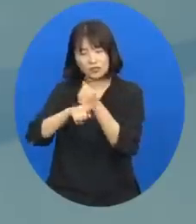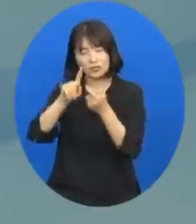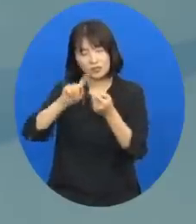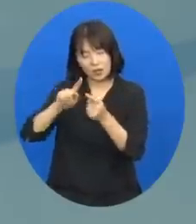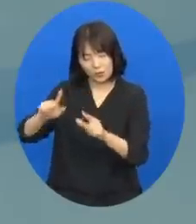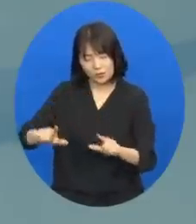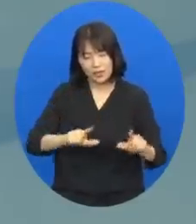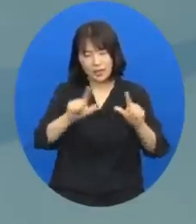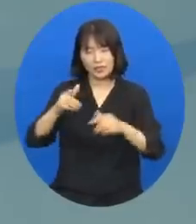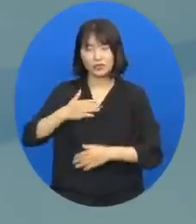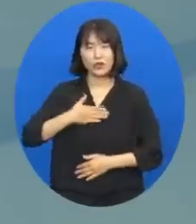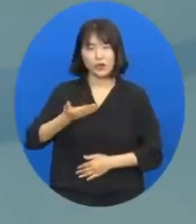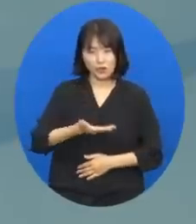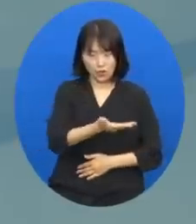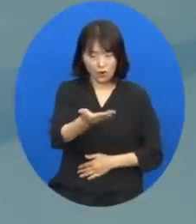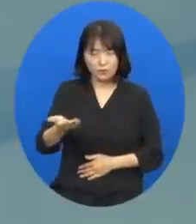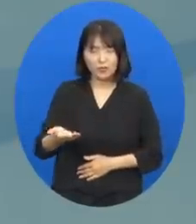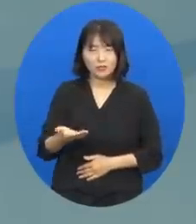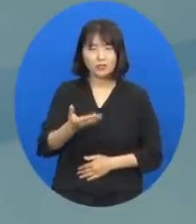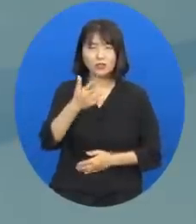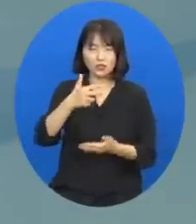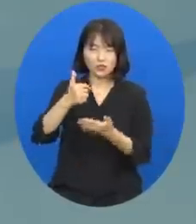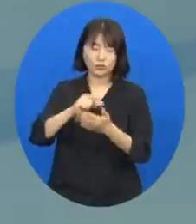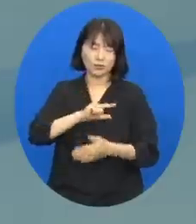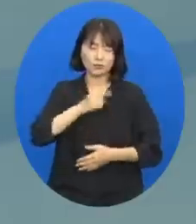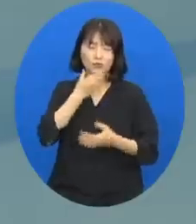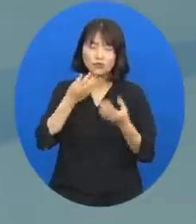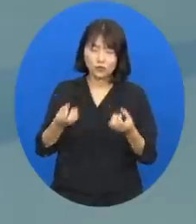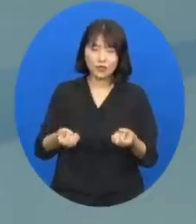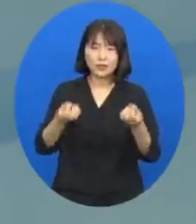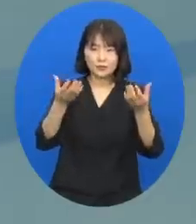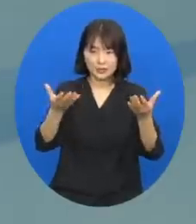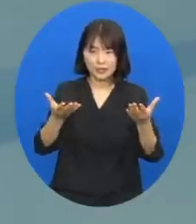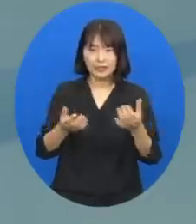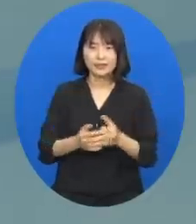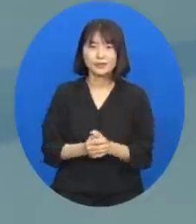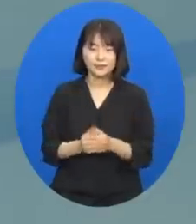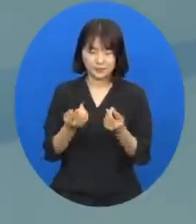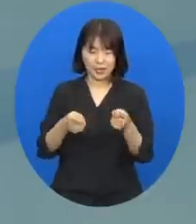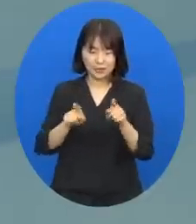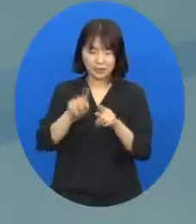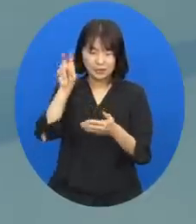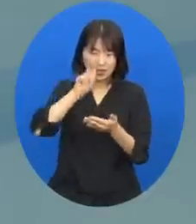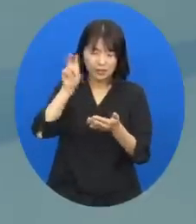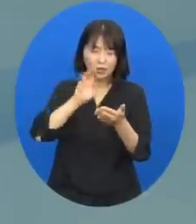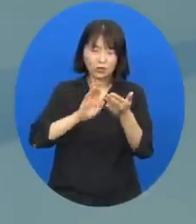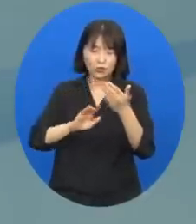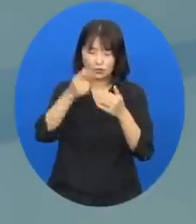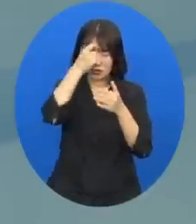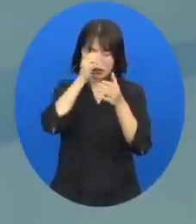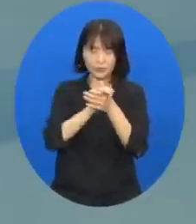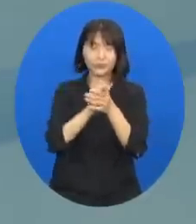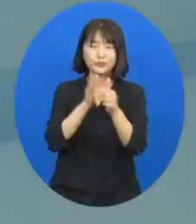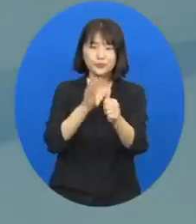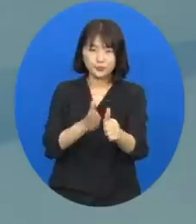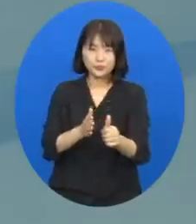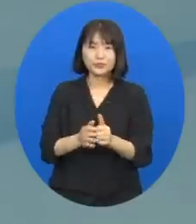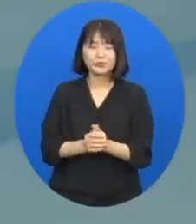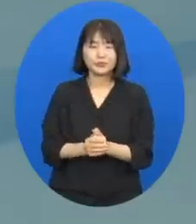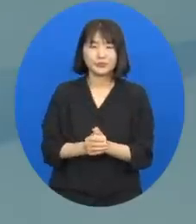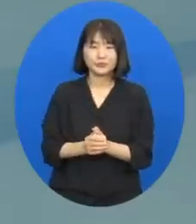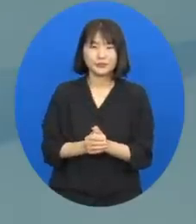저와 여러분이 되시기를 주님의 이름으로 축원합니다 우리 함께 우리 찬양 하신 후에 기도하겠습니다 우리 아까